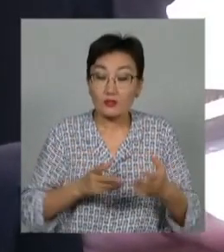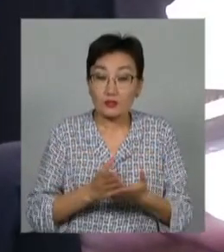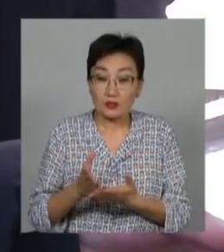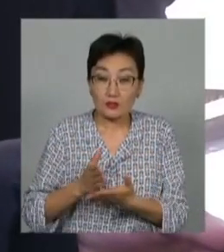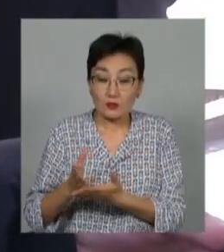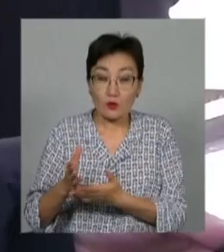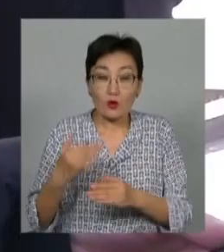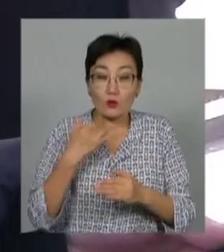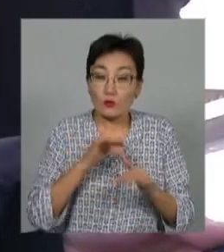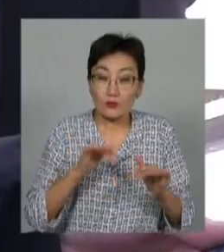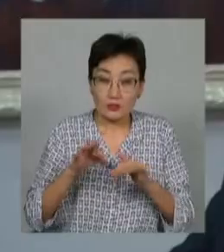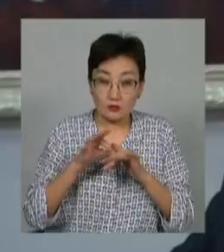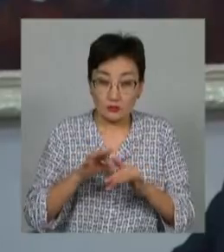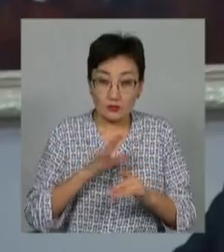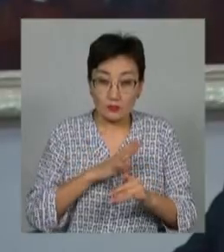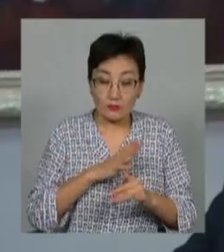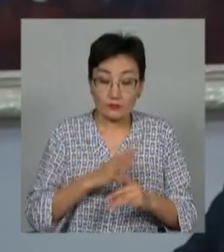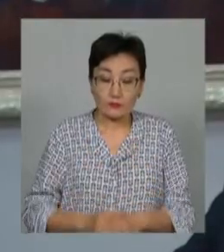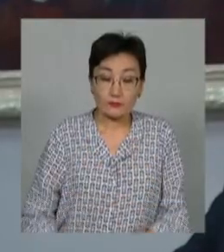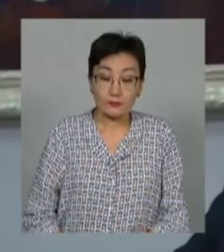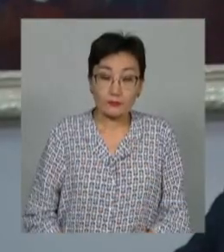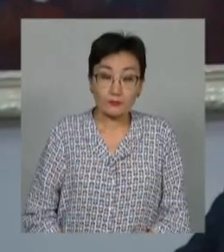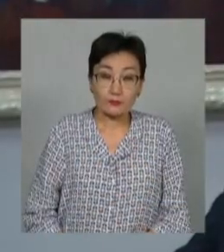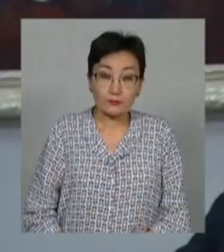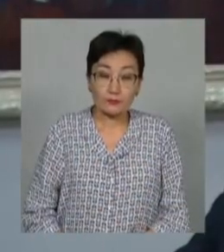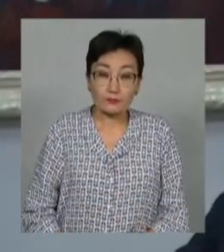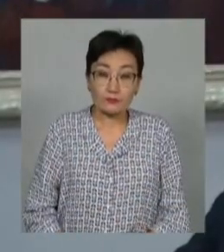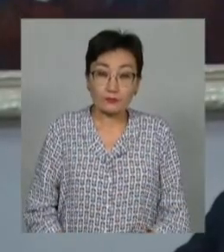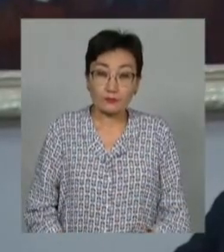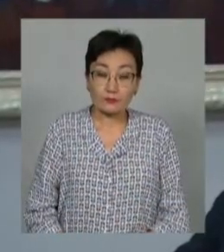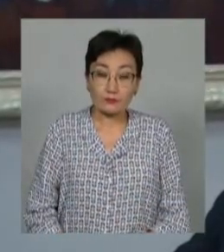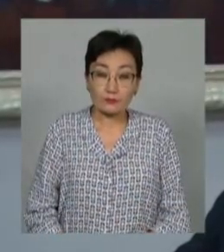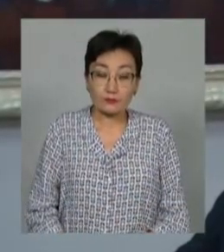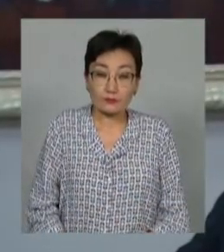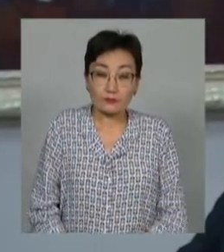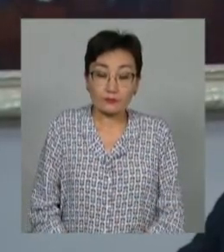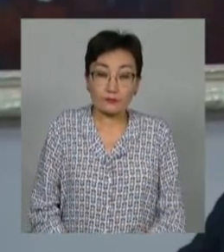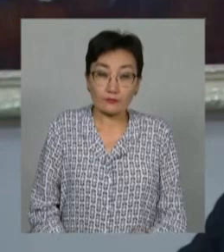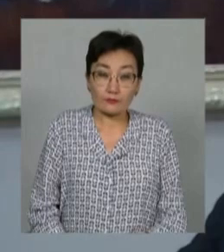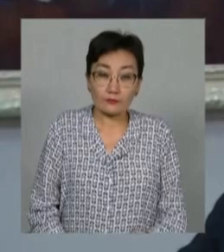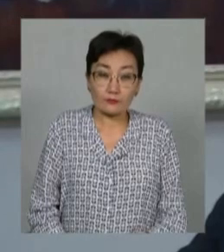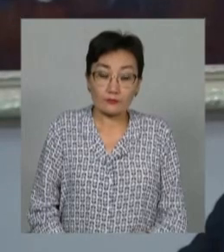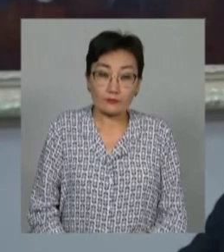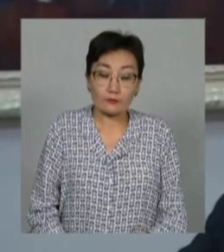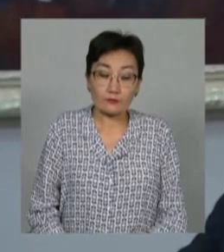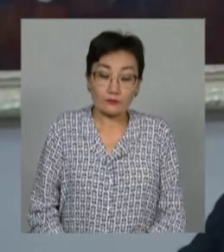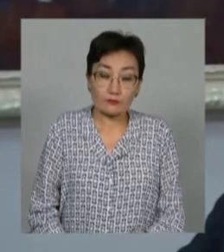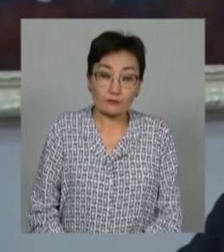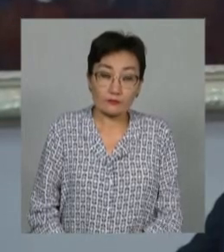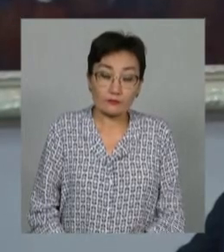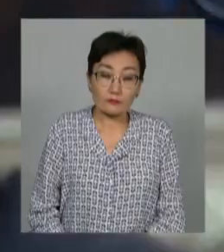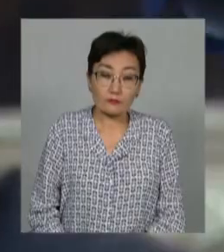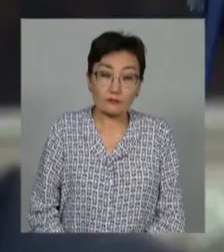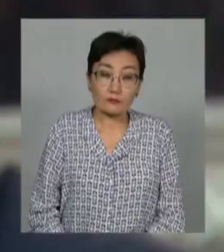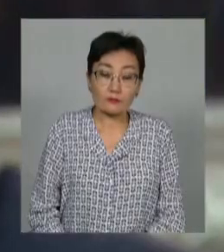салада көптеген шаралар өткізілді. Сүйінбайдың еліне бас қосыпты, қазақтың марғасқа мен айта